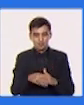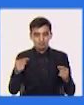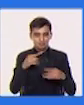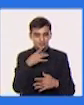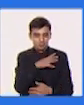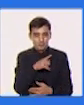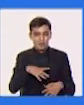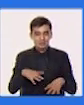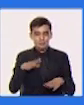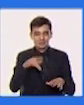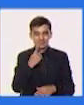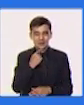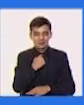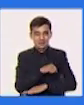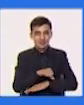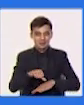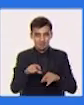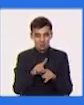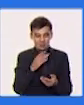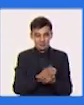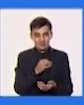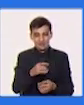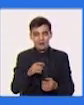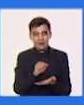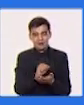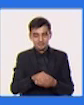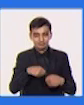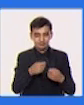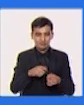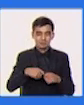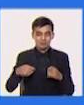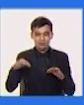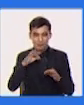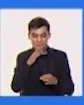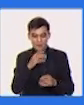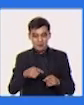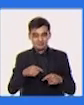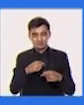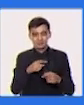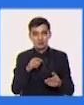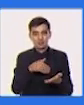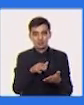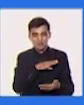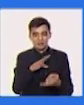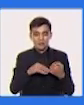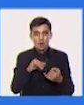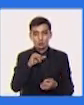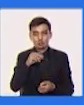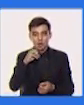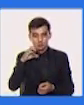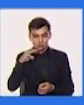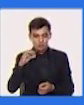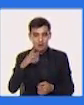базар орналасқан жер қызыл сызықта болғандықтан жалға беру уақытын ұзартудан бас тартты. Көрсетілген жер учаскесін Алматы